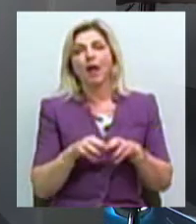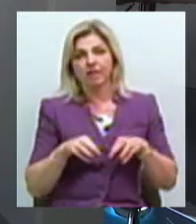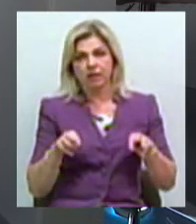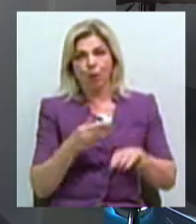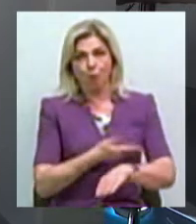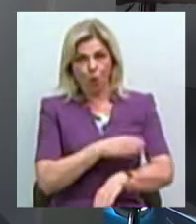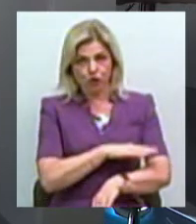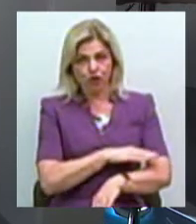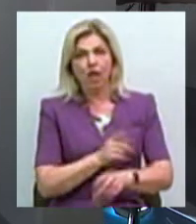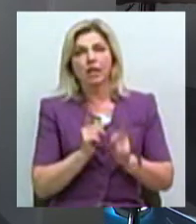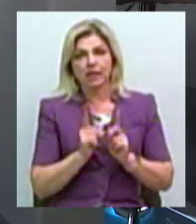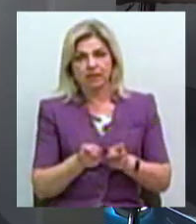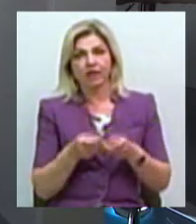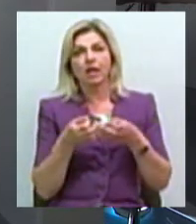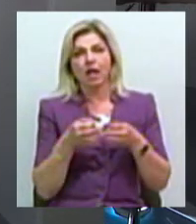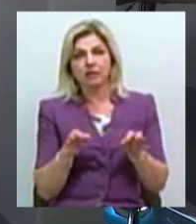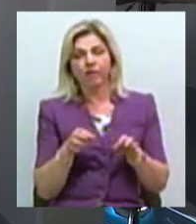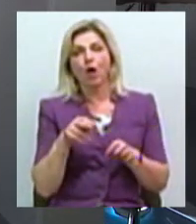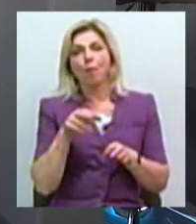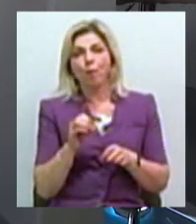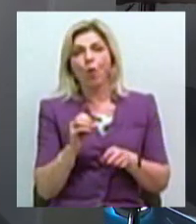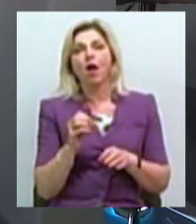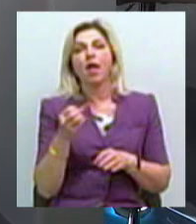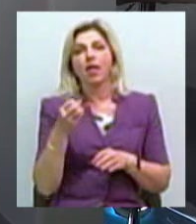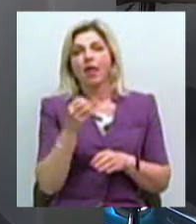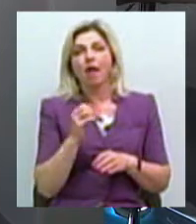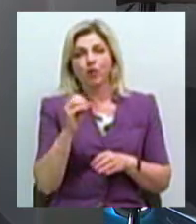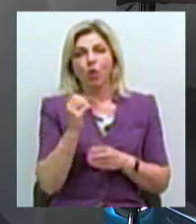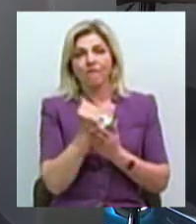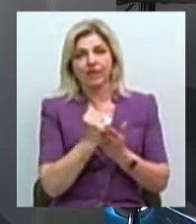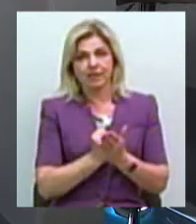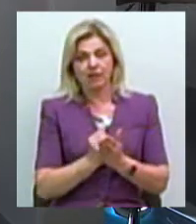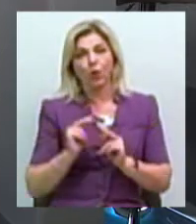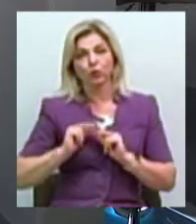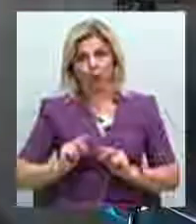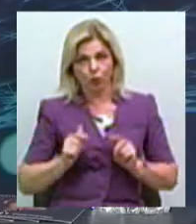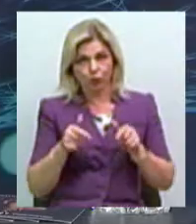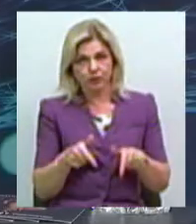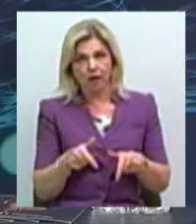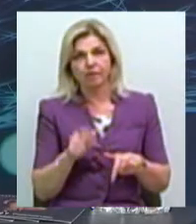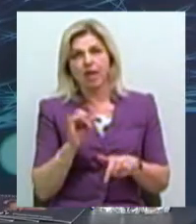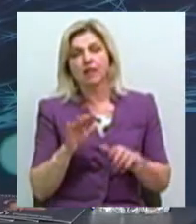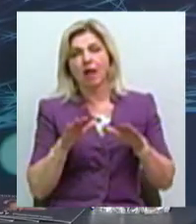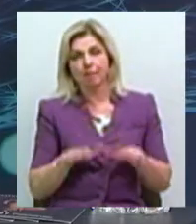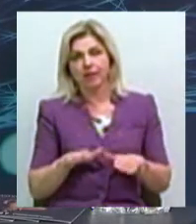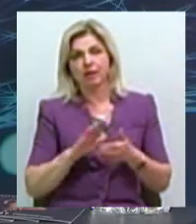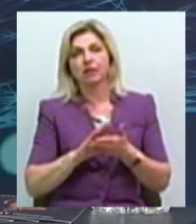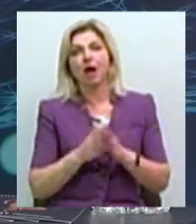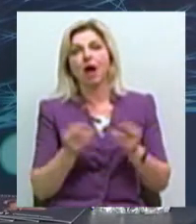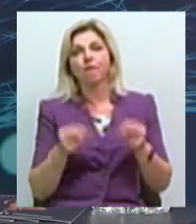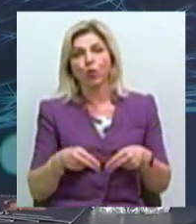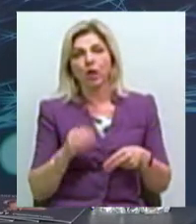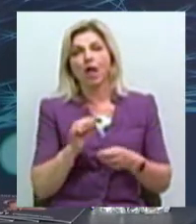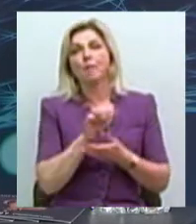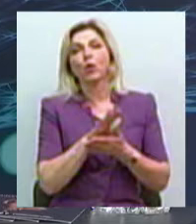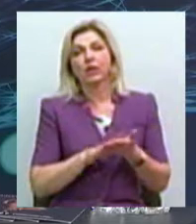разрешает выезды по евровизам, трудоустраиваться и на месте заключать договор и продлевать,